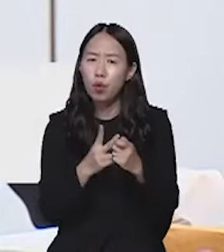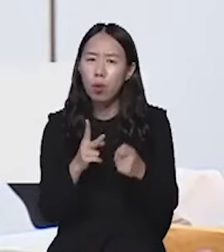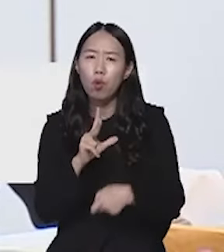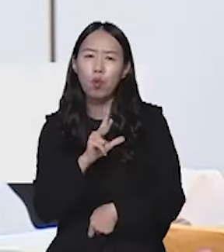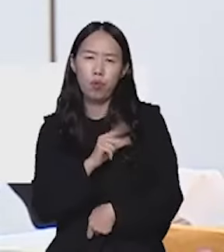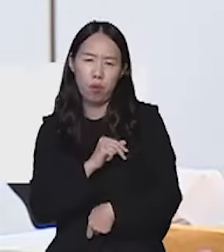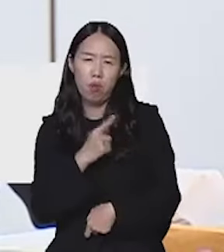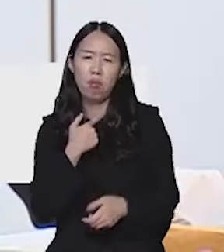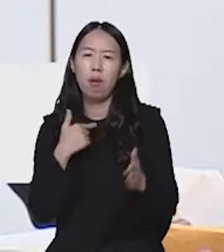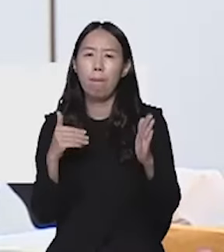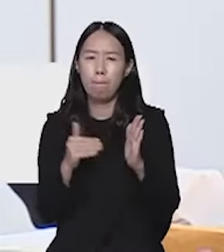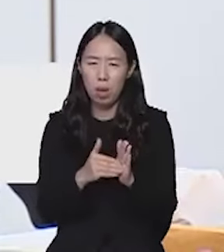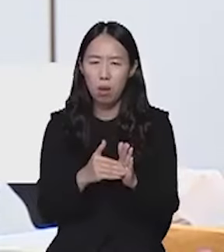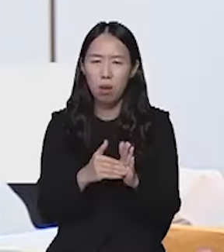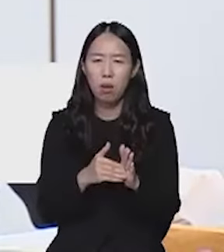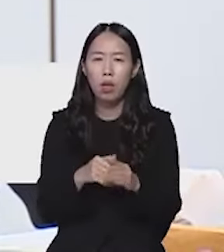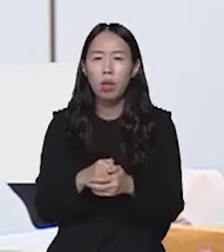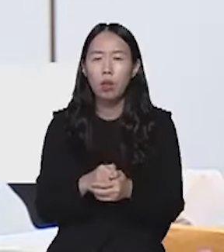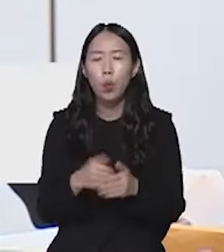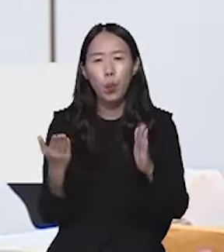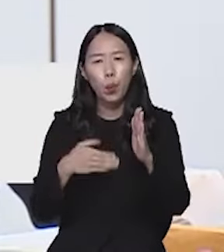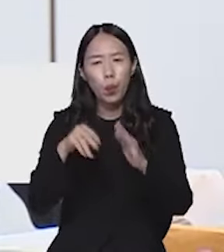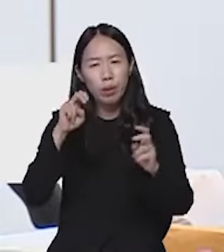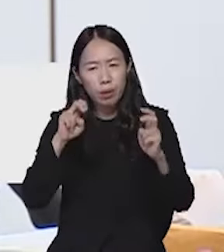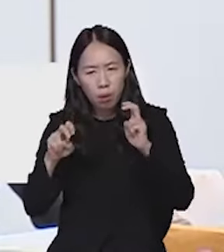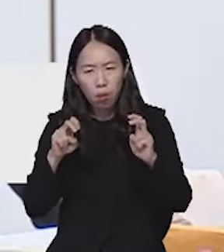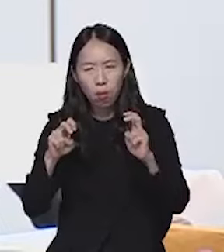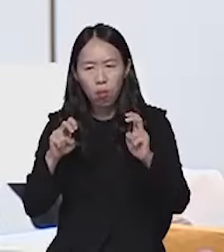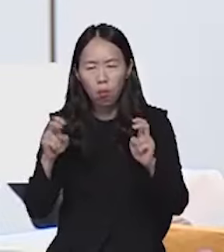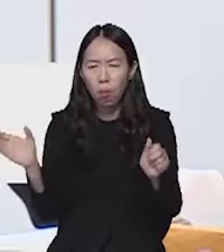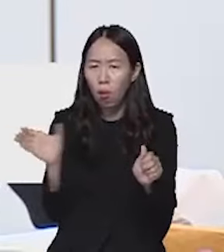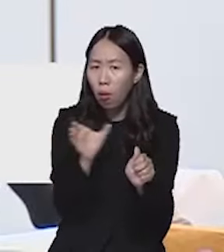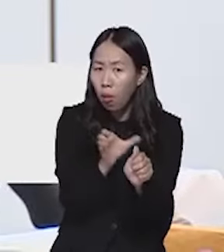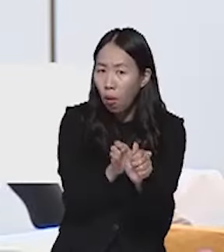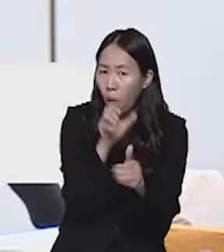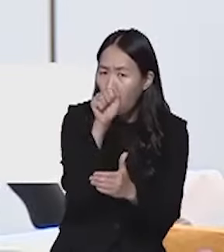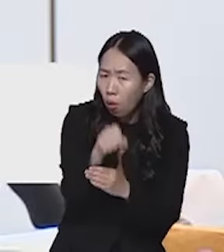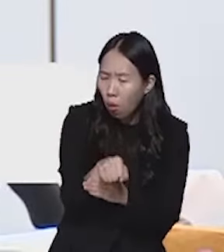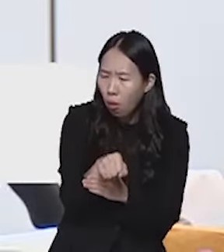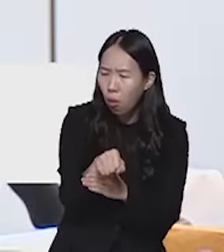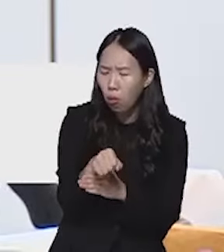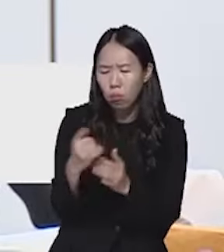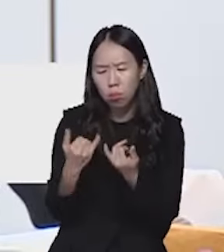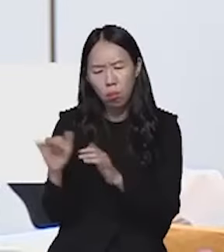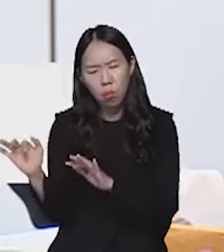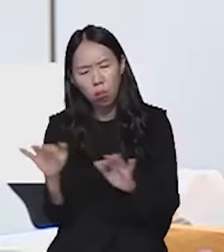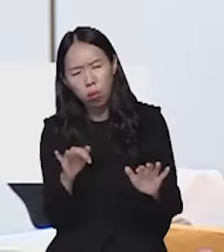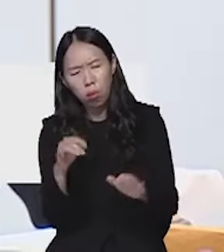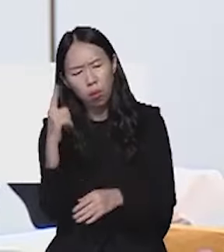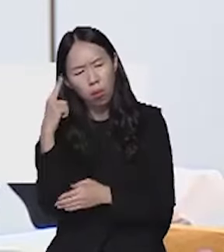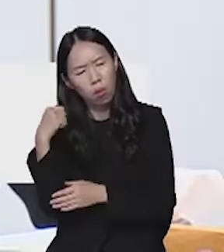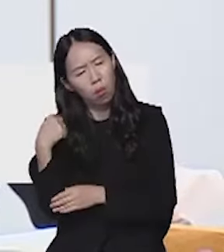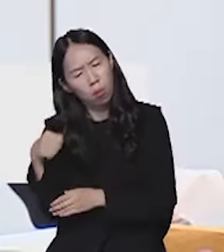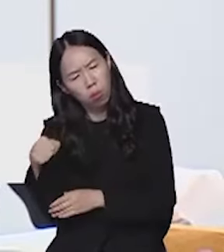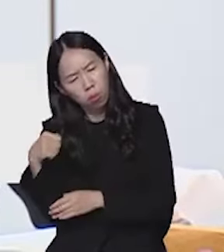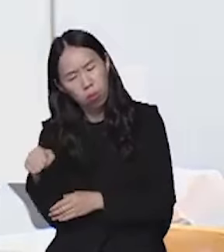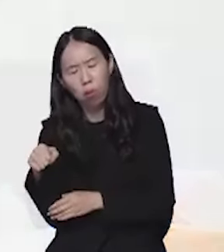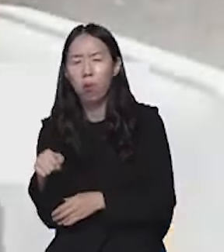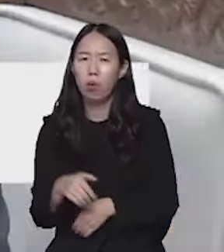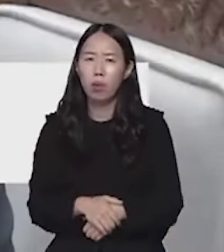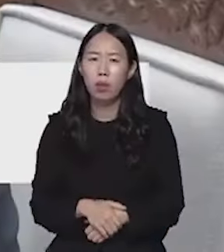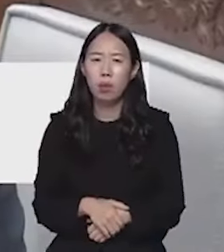자치단체 공기업 수장으로 내정되고 수락한 것에 대해 의아해하는 시각이